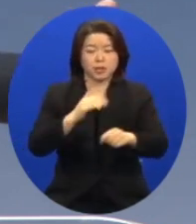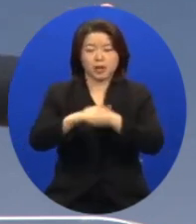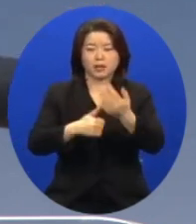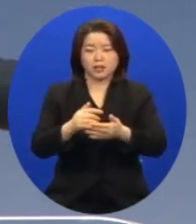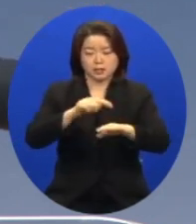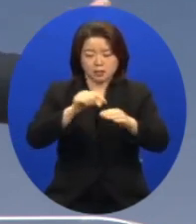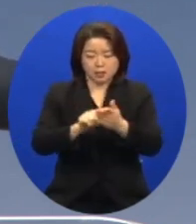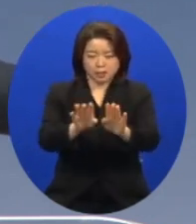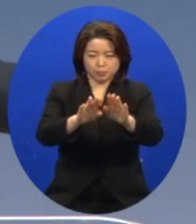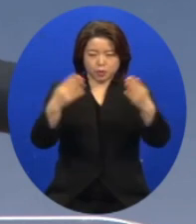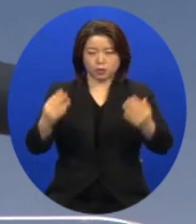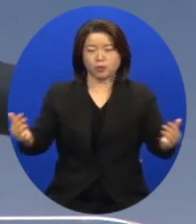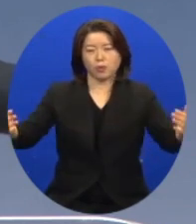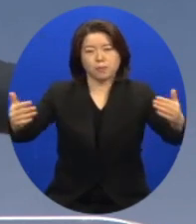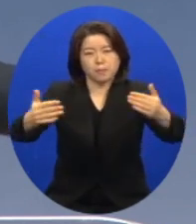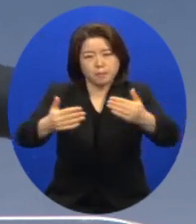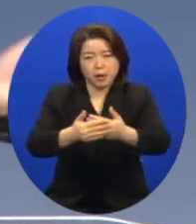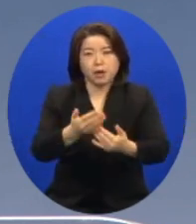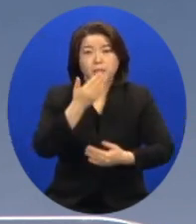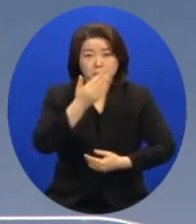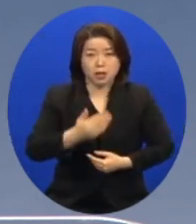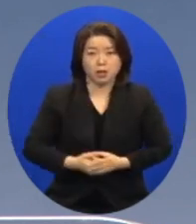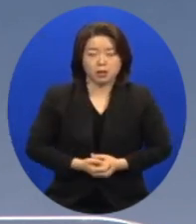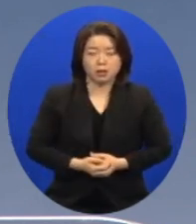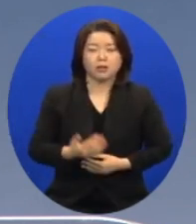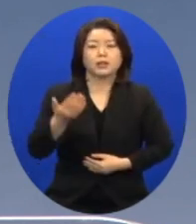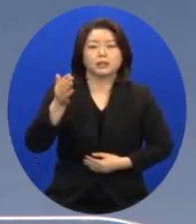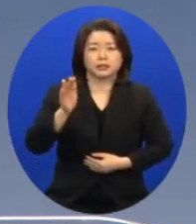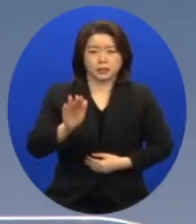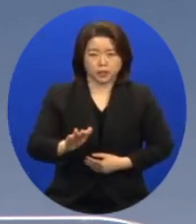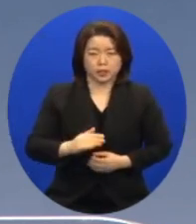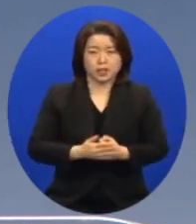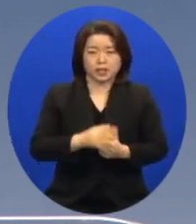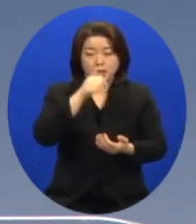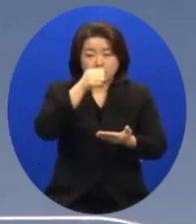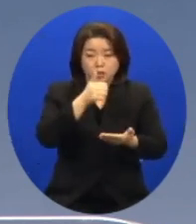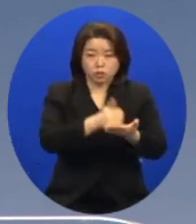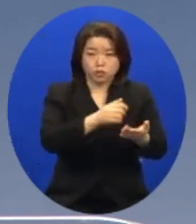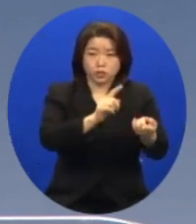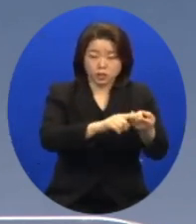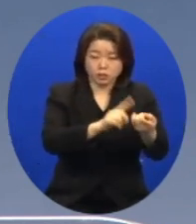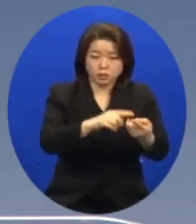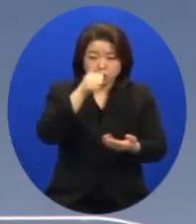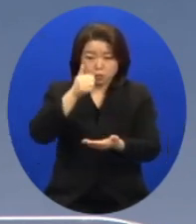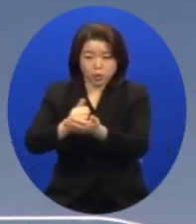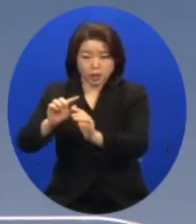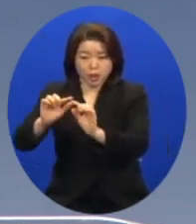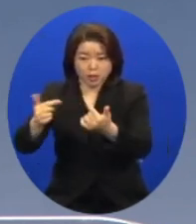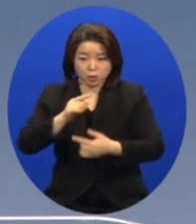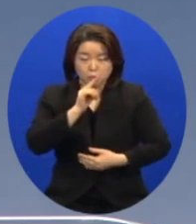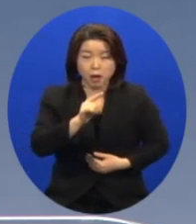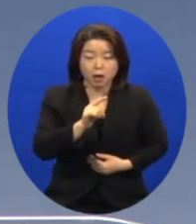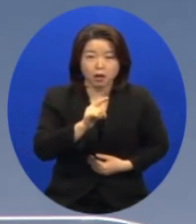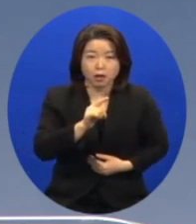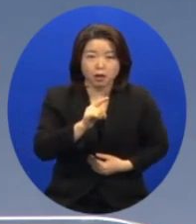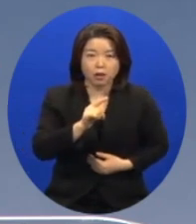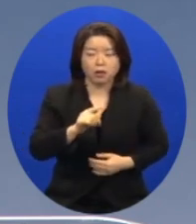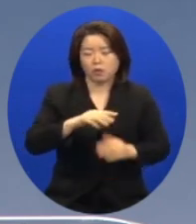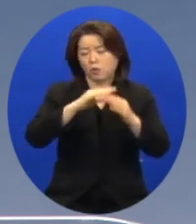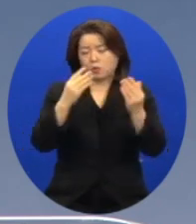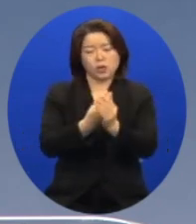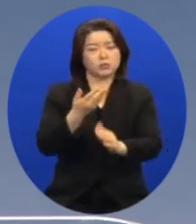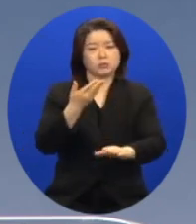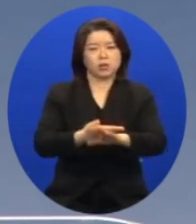마음을 열고 바자 주십니다 그런데 죄가 죄가 아니라고 말하는 것은 완전히 다른